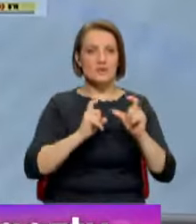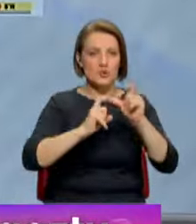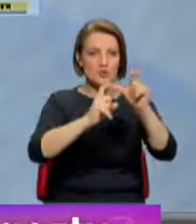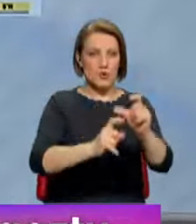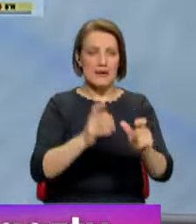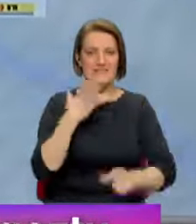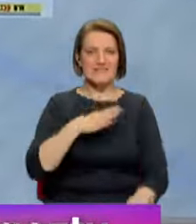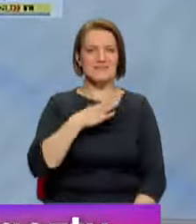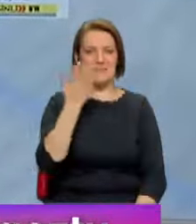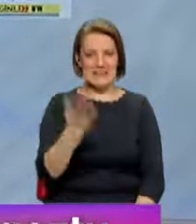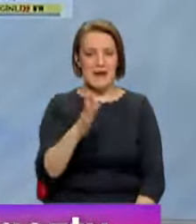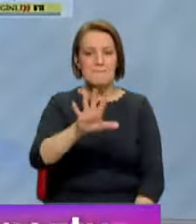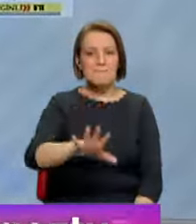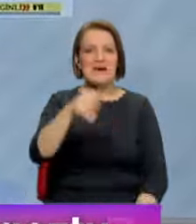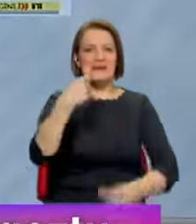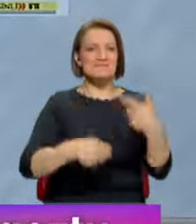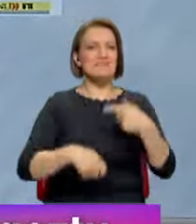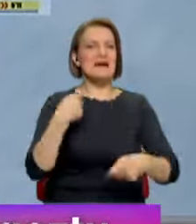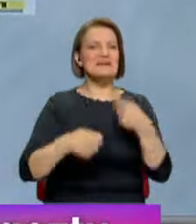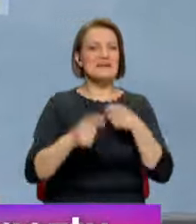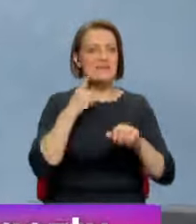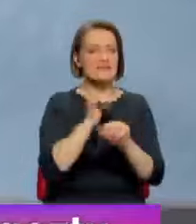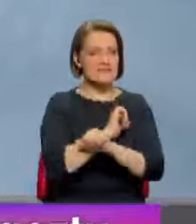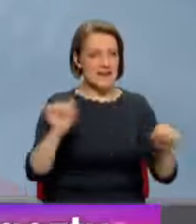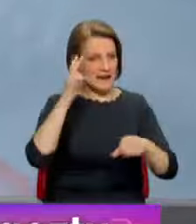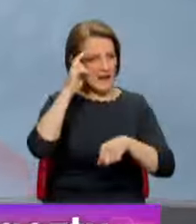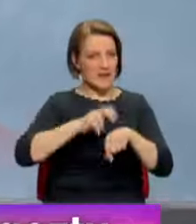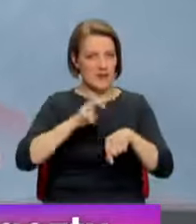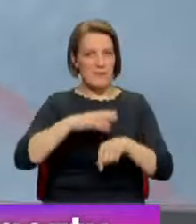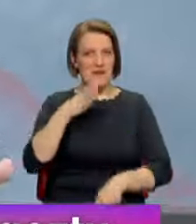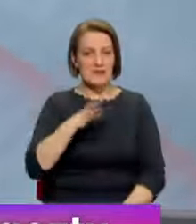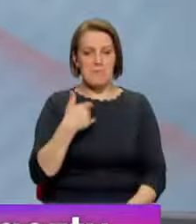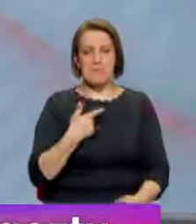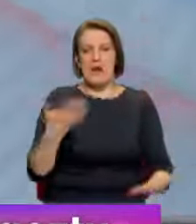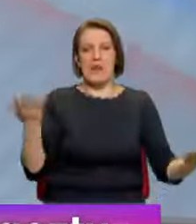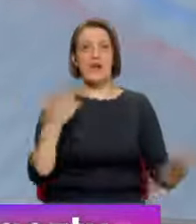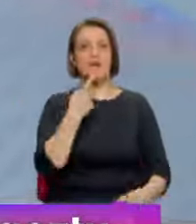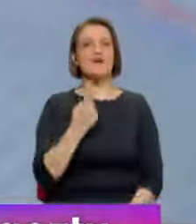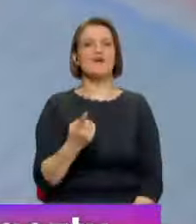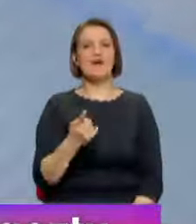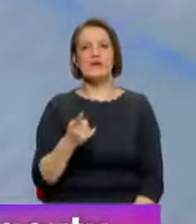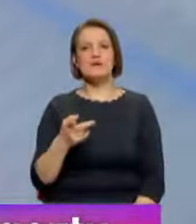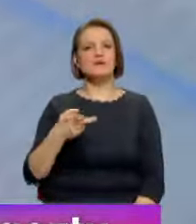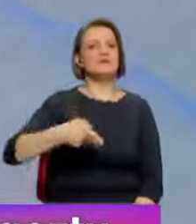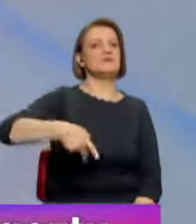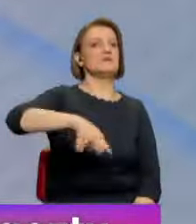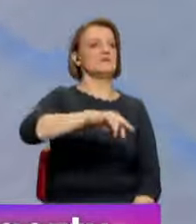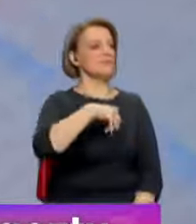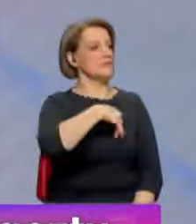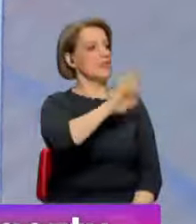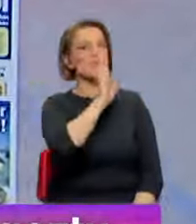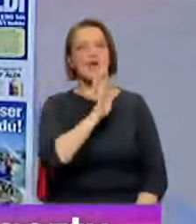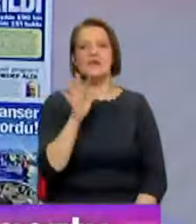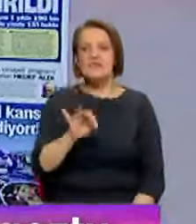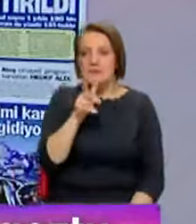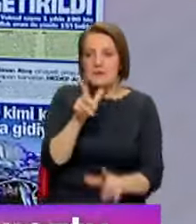sormak istediğimizde Merkez Bankası'nın zararını hatırlatmak istediğimizde bana ne dedi Döndü arkasını gitti